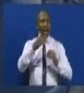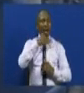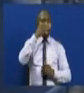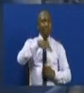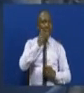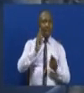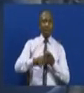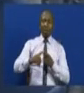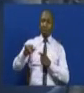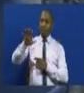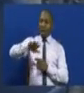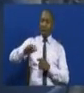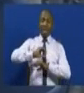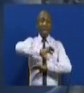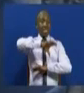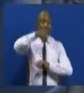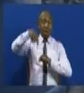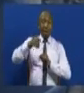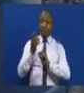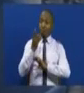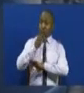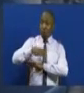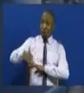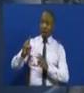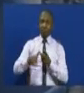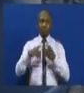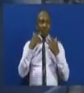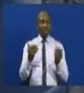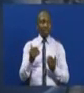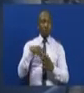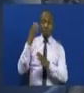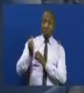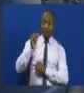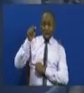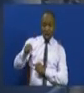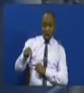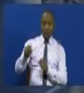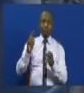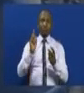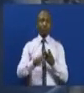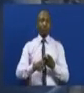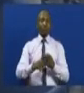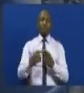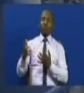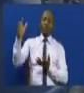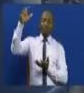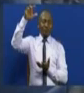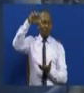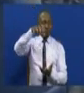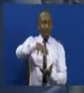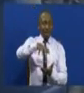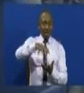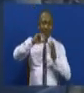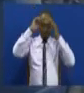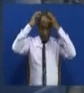zile kanda ya ziwa na hapa pwani. Kwa hizo ukishazichukua jifunike, lakini